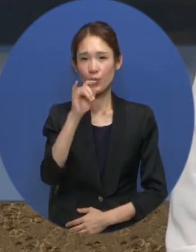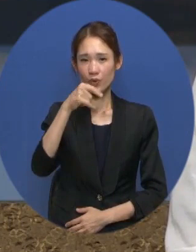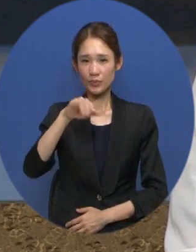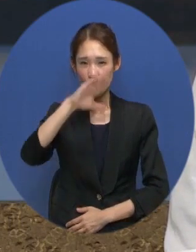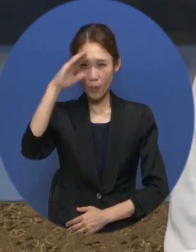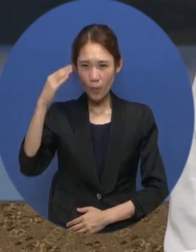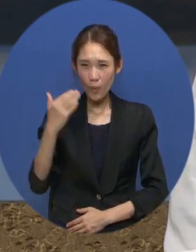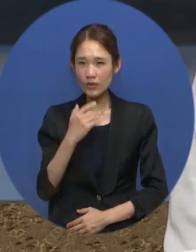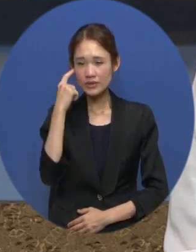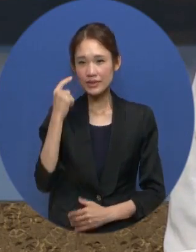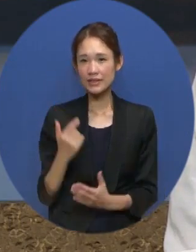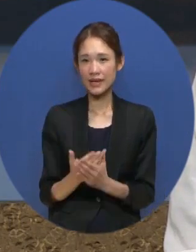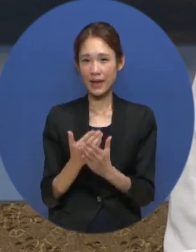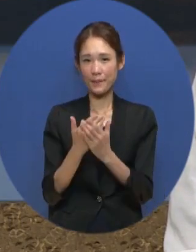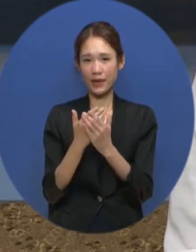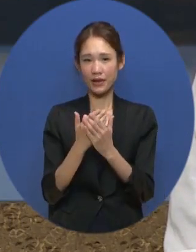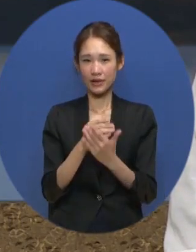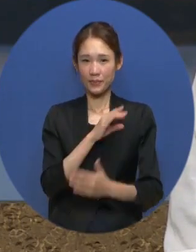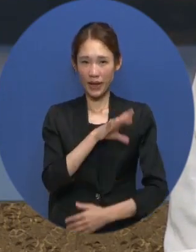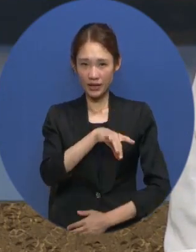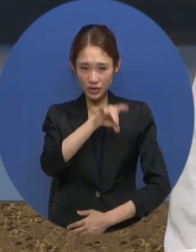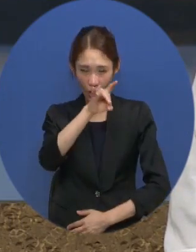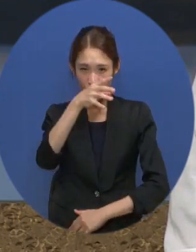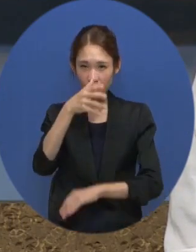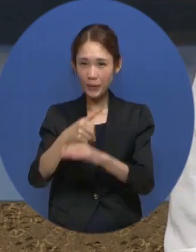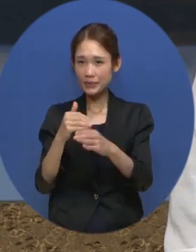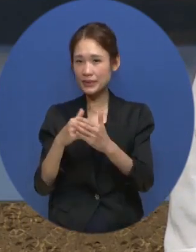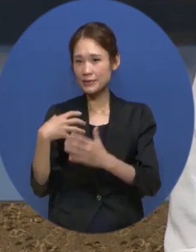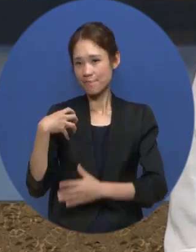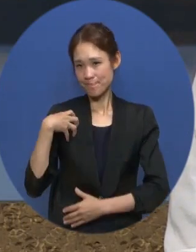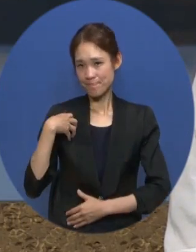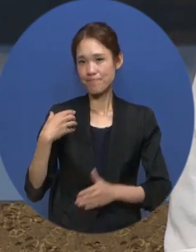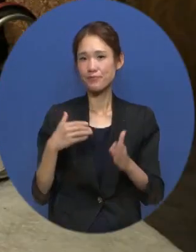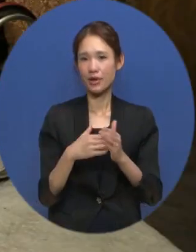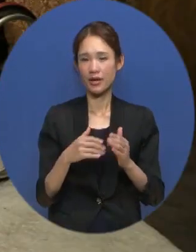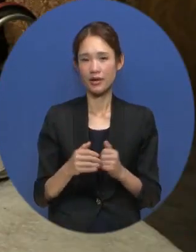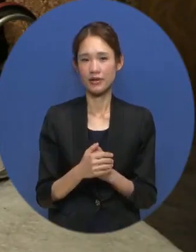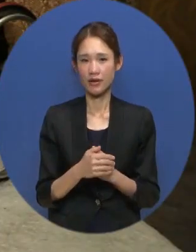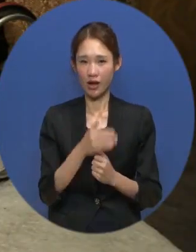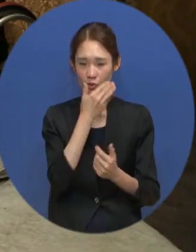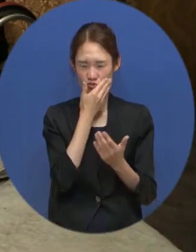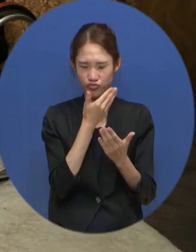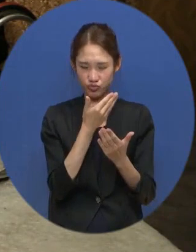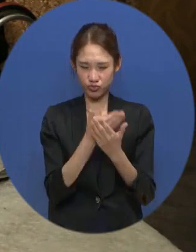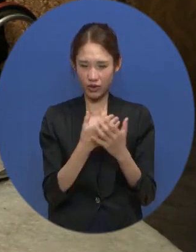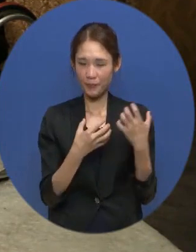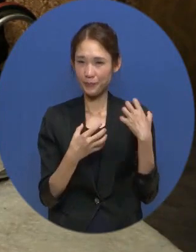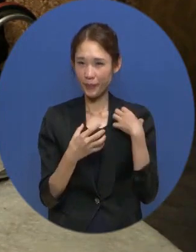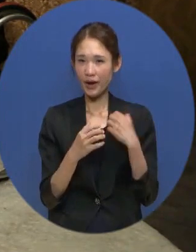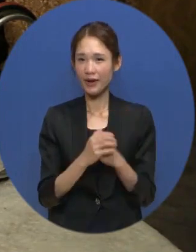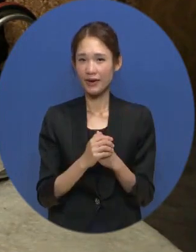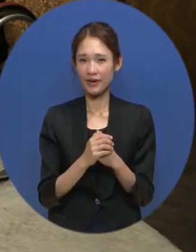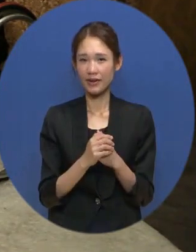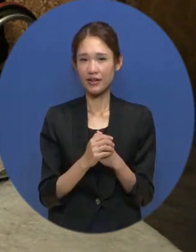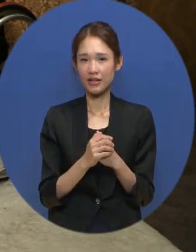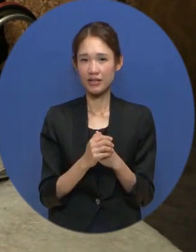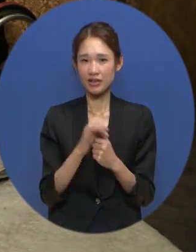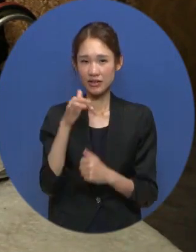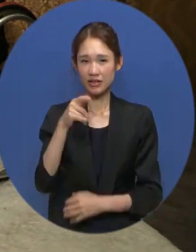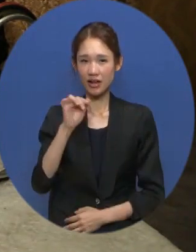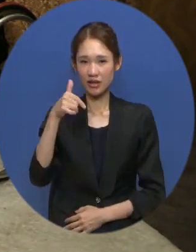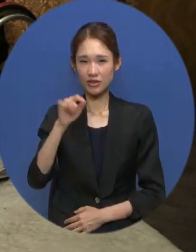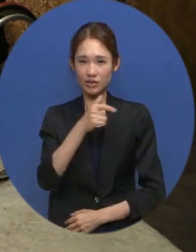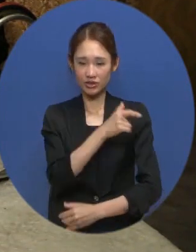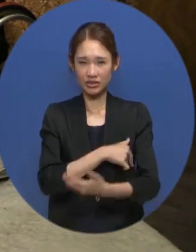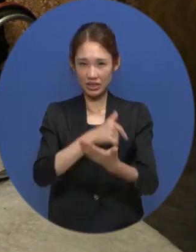제가 처음부터 끝까지 책임을 지고 맡고 있습니다. 예. 정말 중요한 역할을 담당하고 계신데요. 그렇다면 강현덕